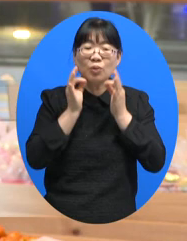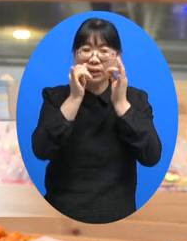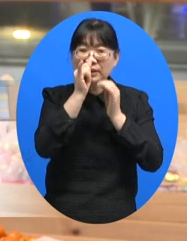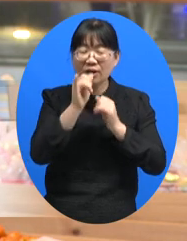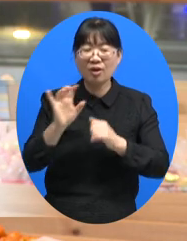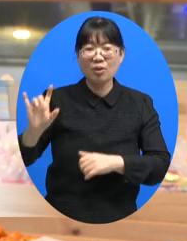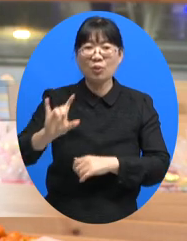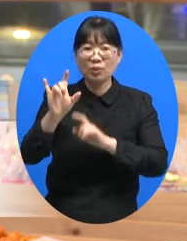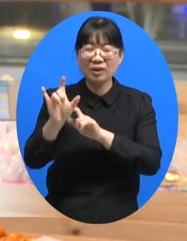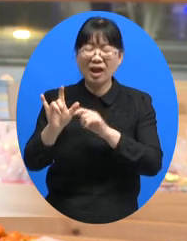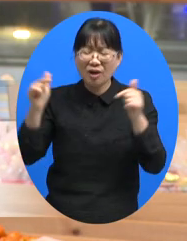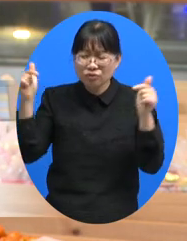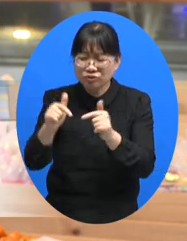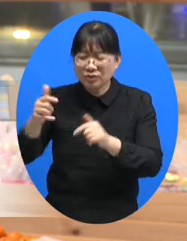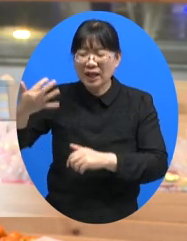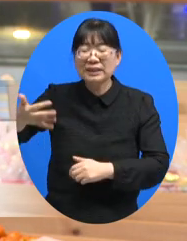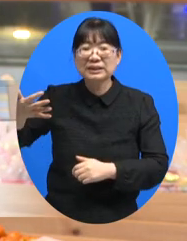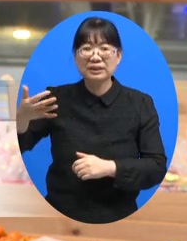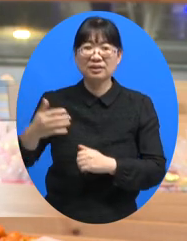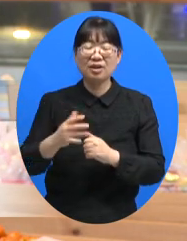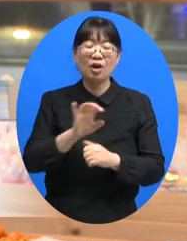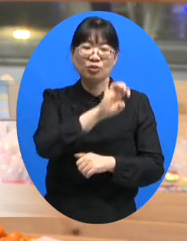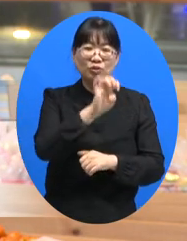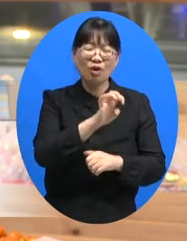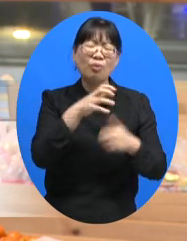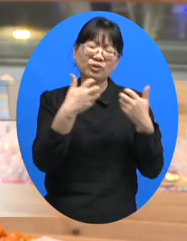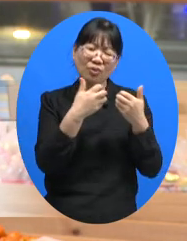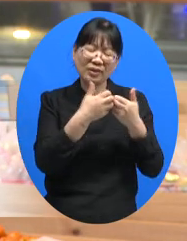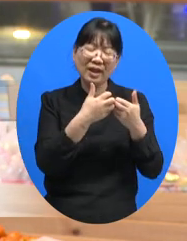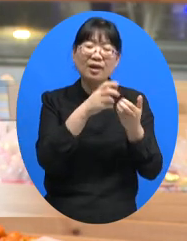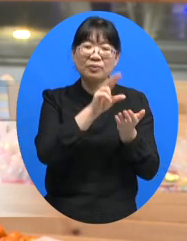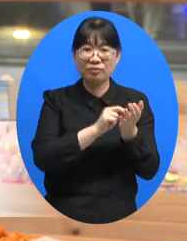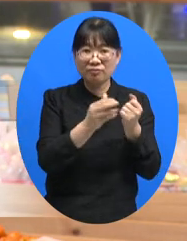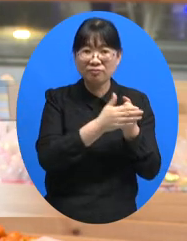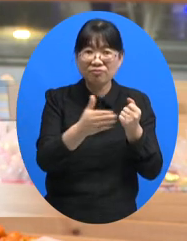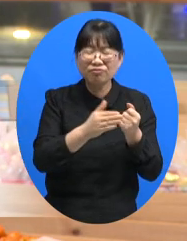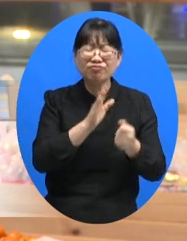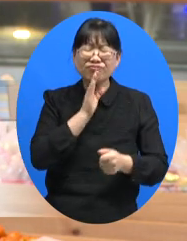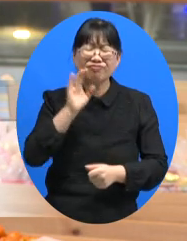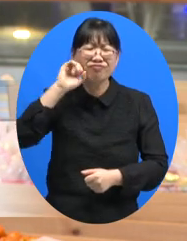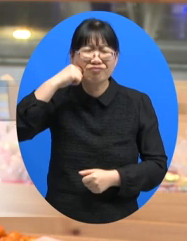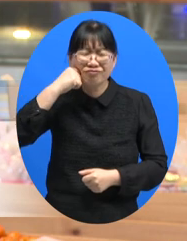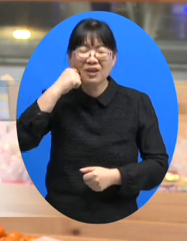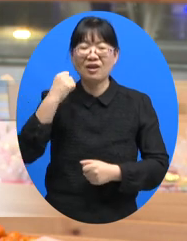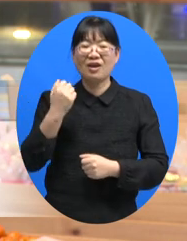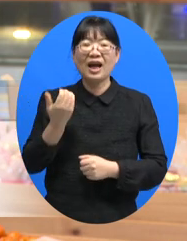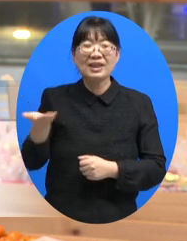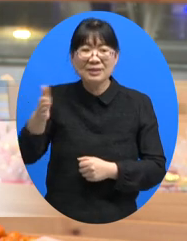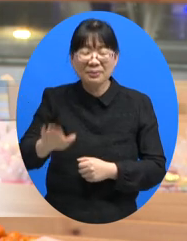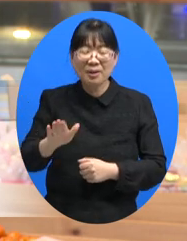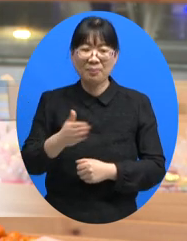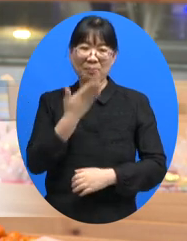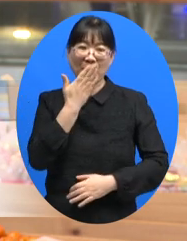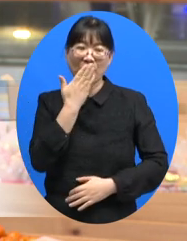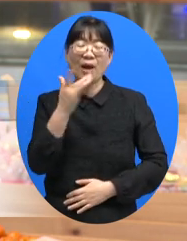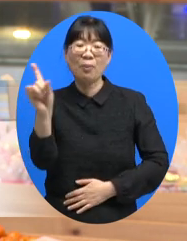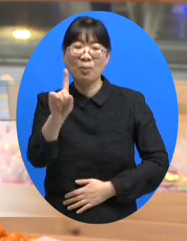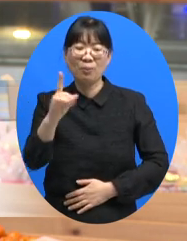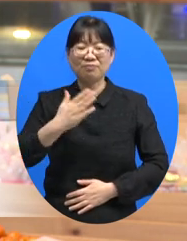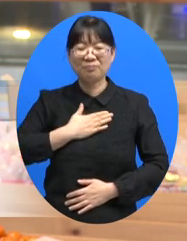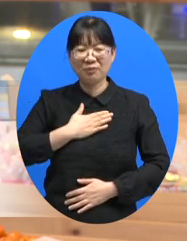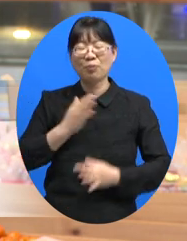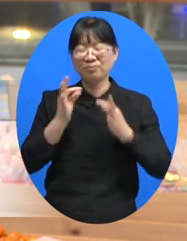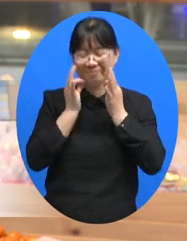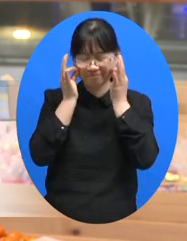아직까지 완전히 풀리지 않은 상태에다가 더군다나 유럽에서 벌어진 전쟁 문제 때문에 많은 어려움이 있죠. 그럼에도 할 수 있는 것은 저희들이